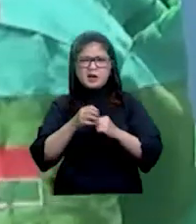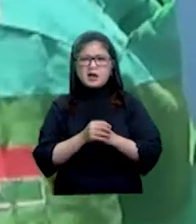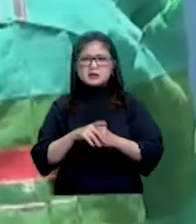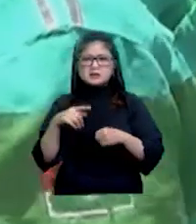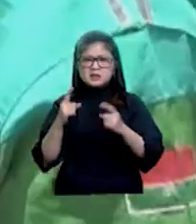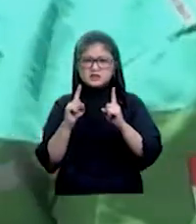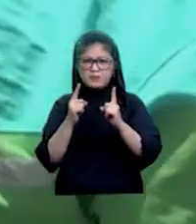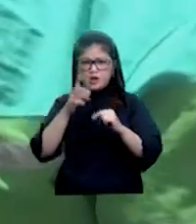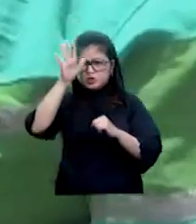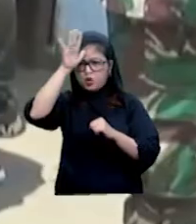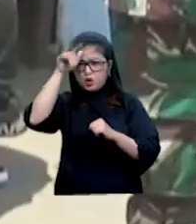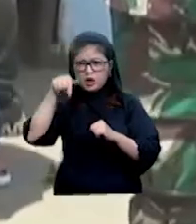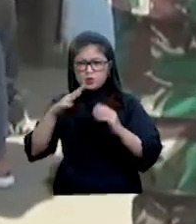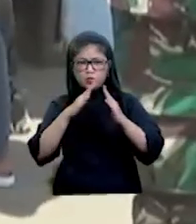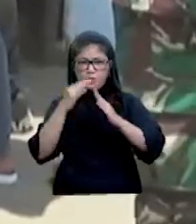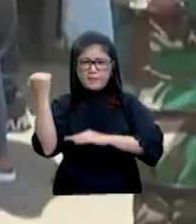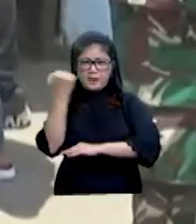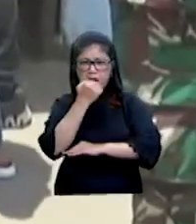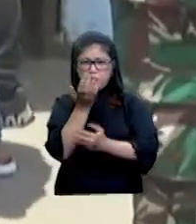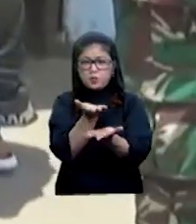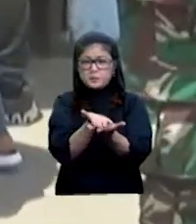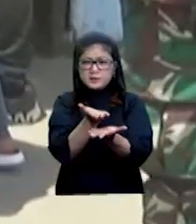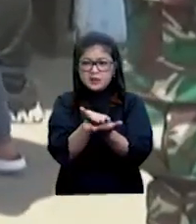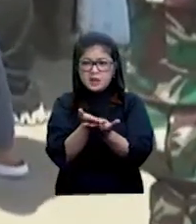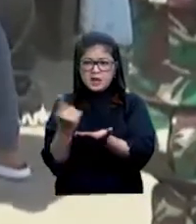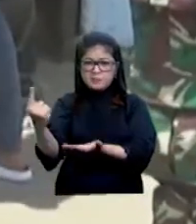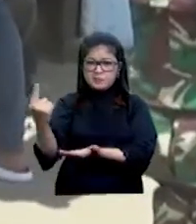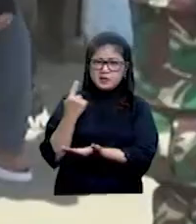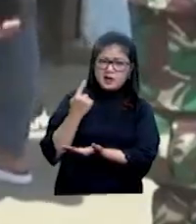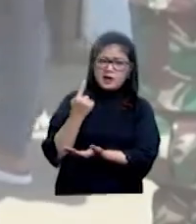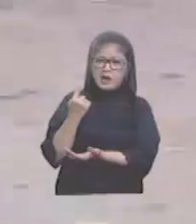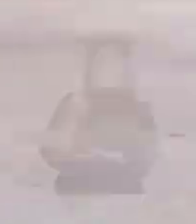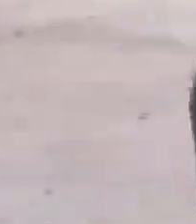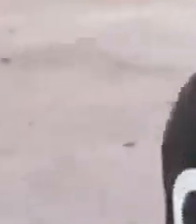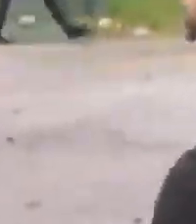lain mendatangi rumah pelaku, meminta pelaku menyerahkan diri ke polisi.